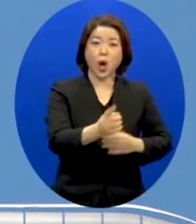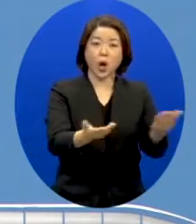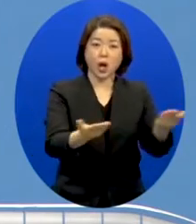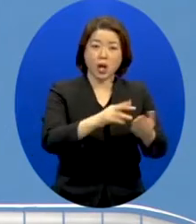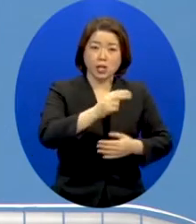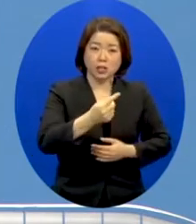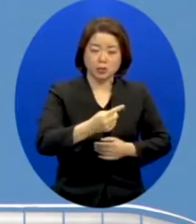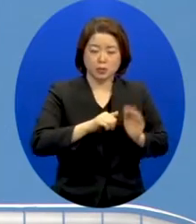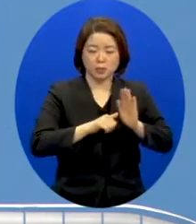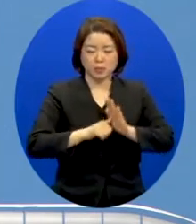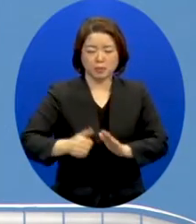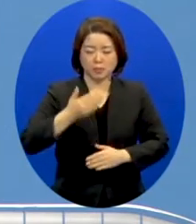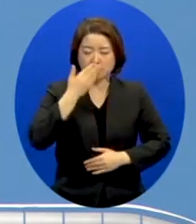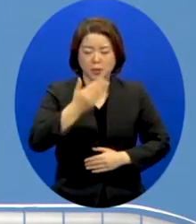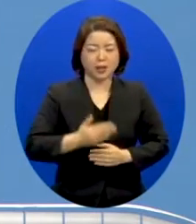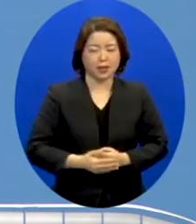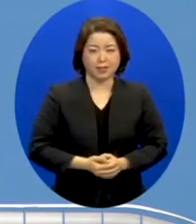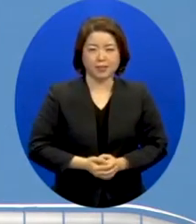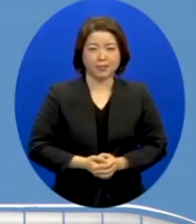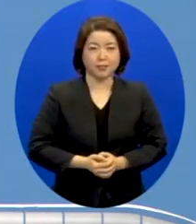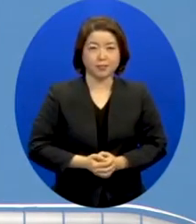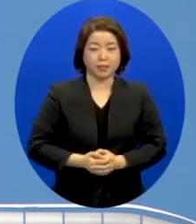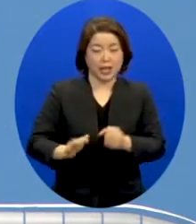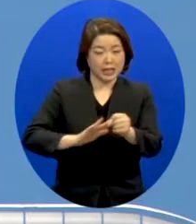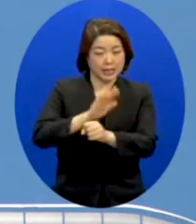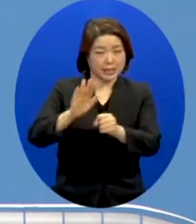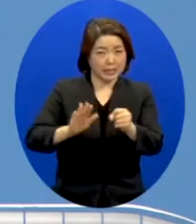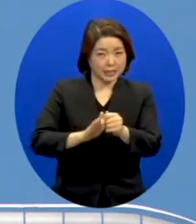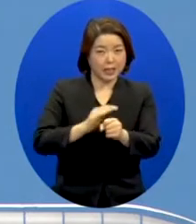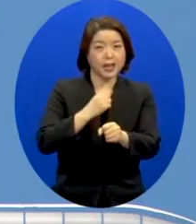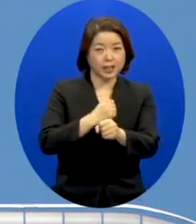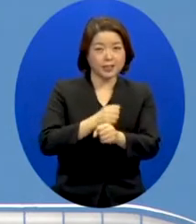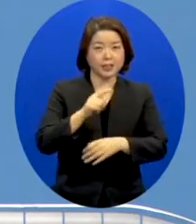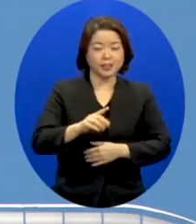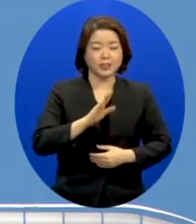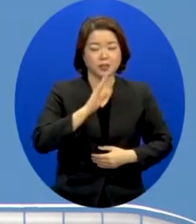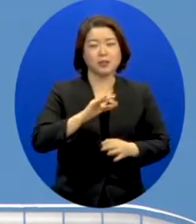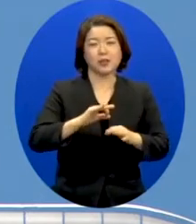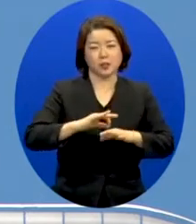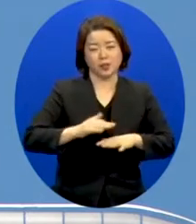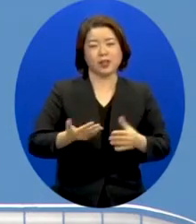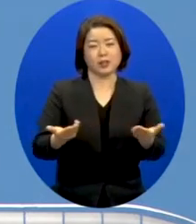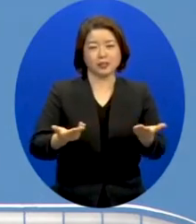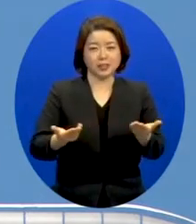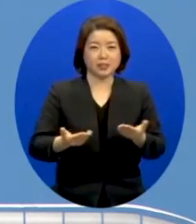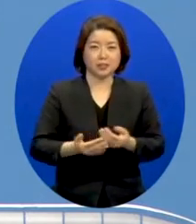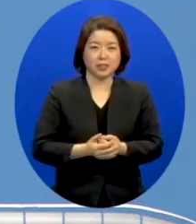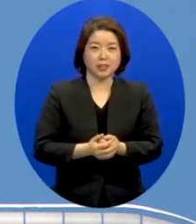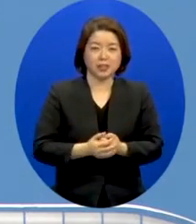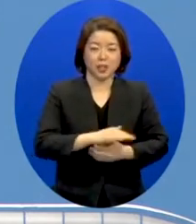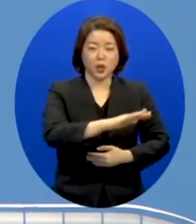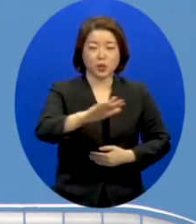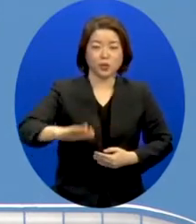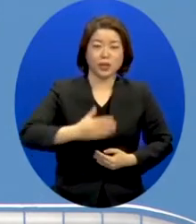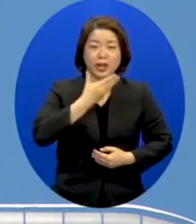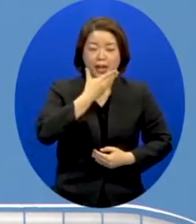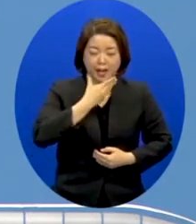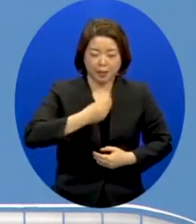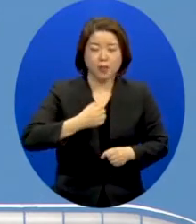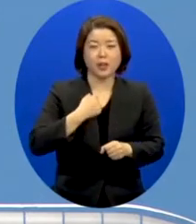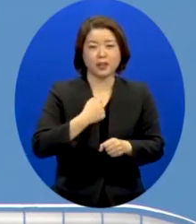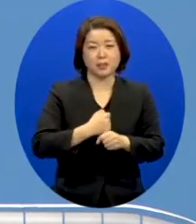견뎌낼 수가 있습니다 사랑한다는 것은 정말 놀라운 일입니다 우리를 행복하게 만들어